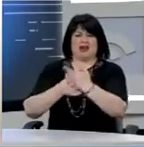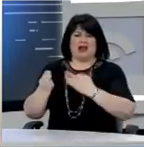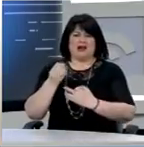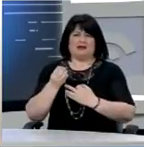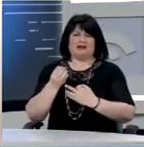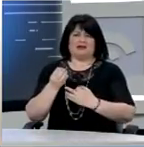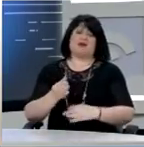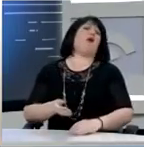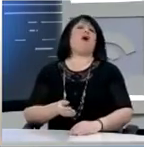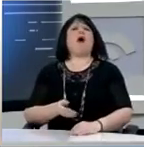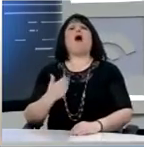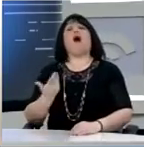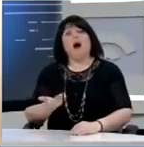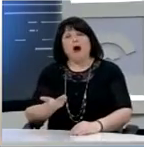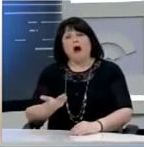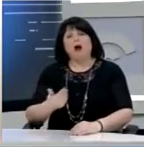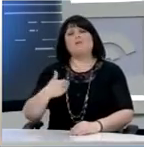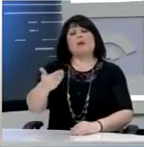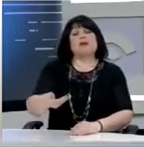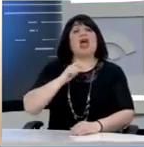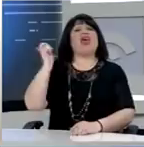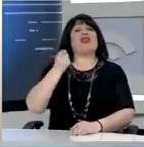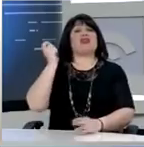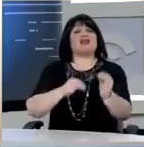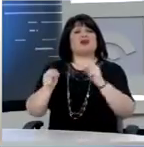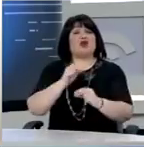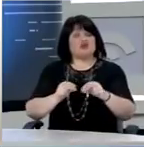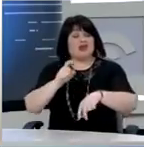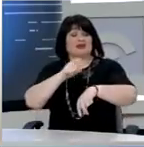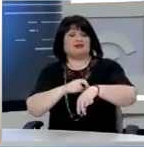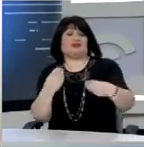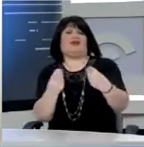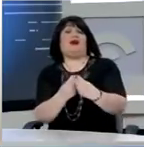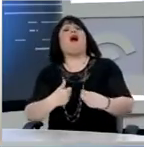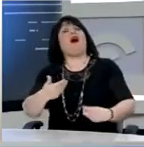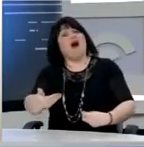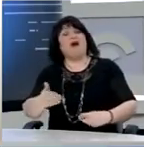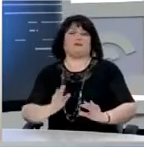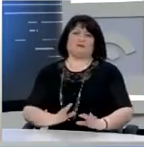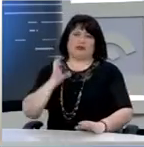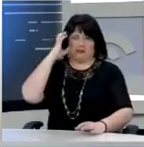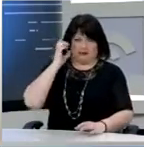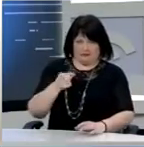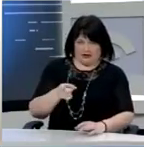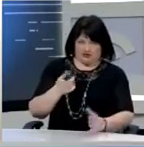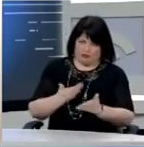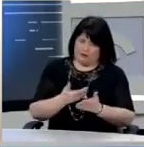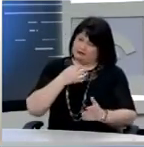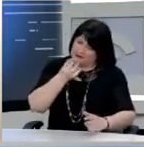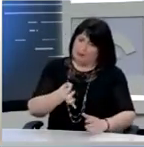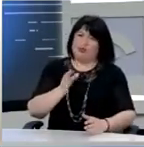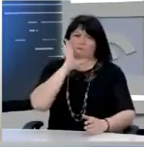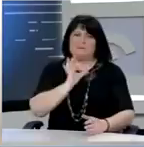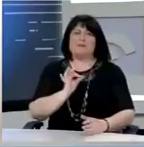τα κάνετε εν ώψη εθνικών εκλογών. Και για να το αποδείξω αυτό, θυμίζω το εξής